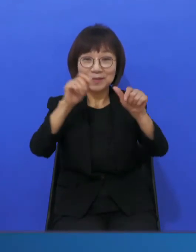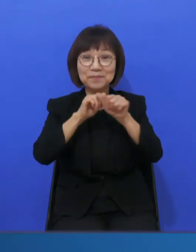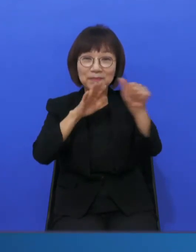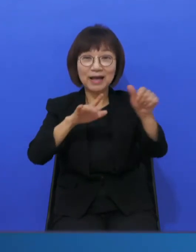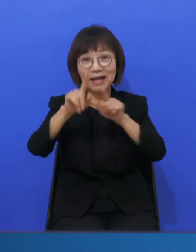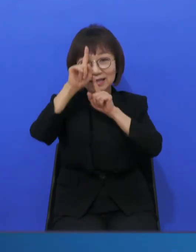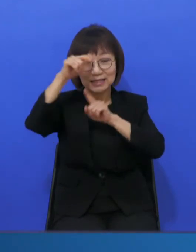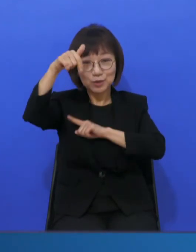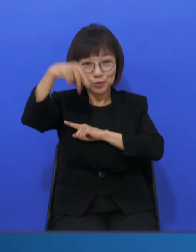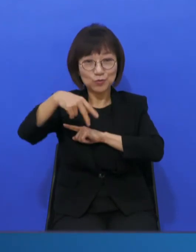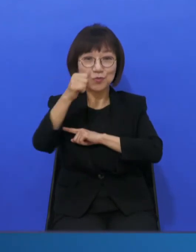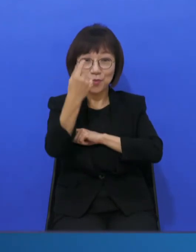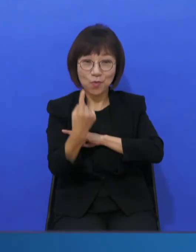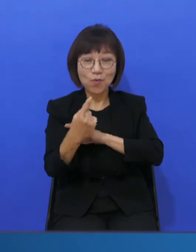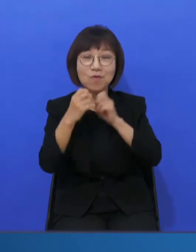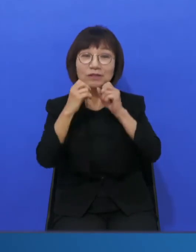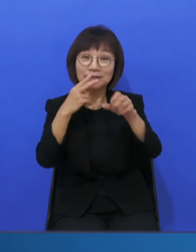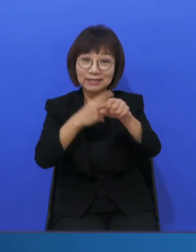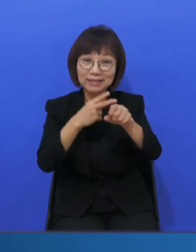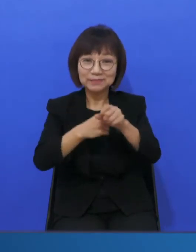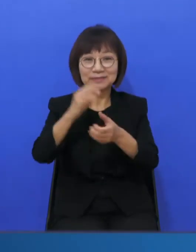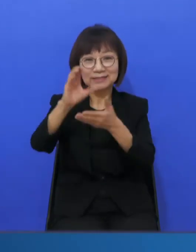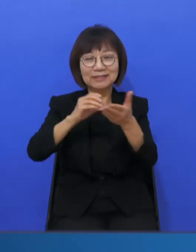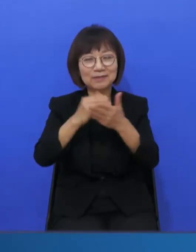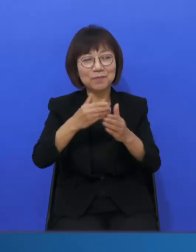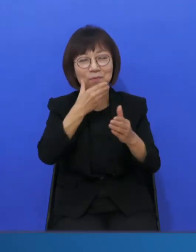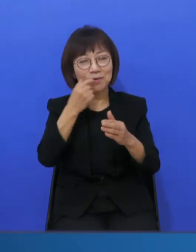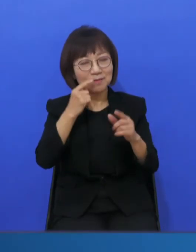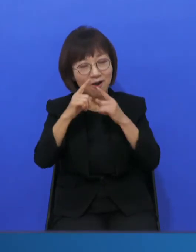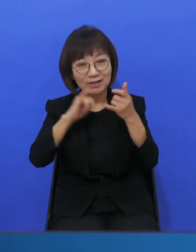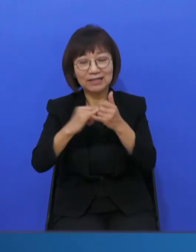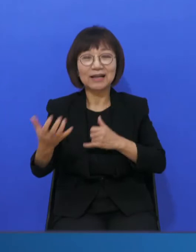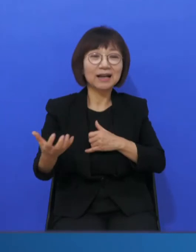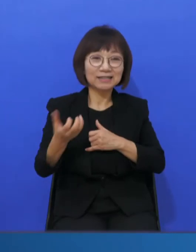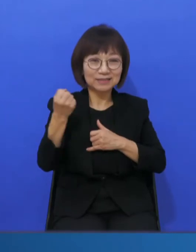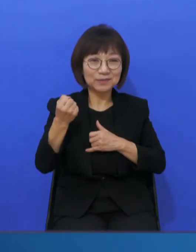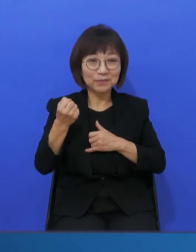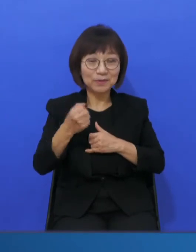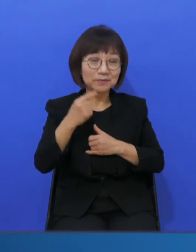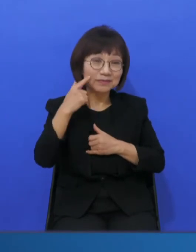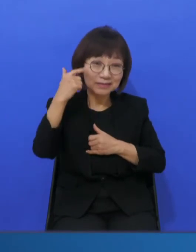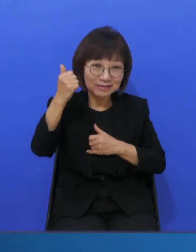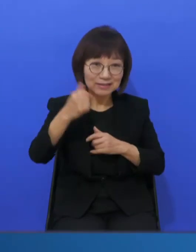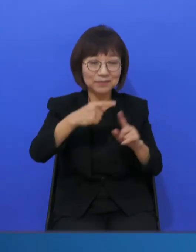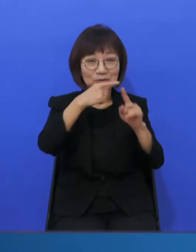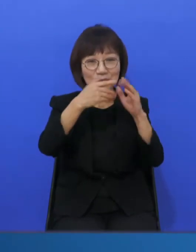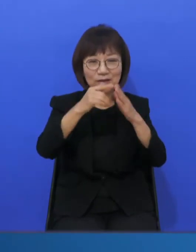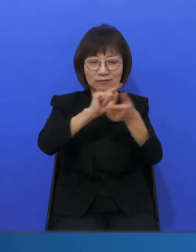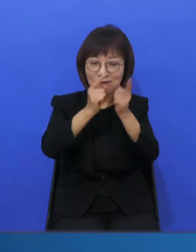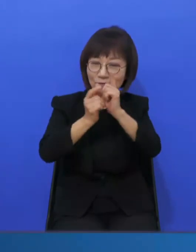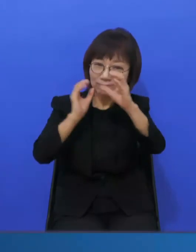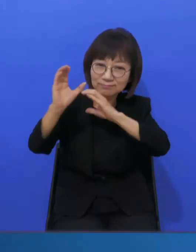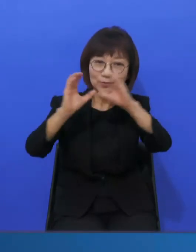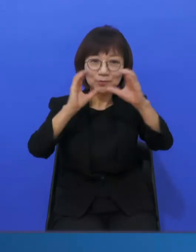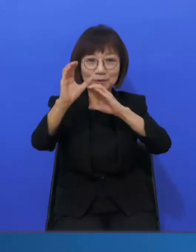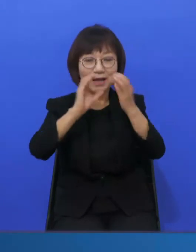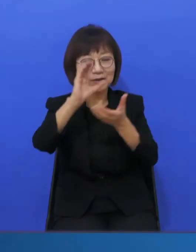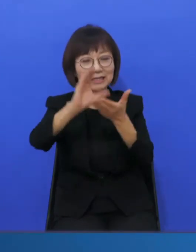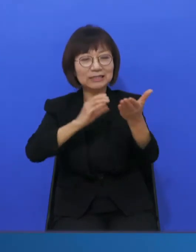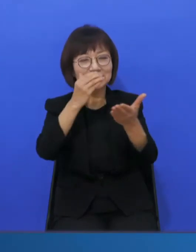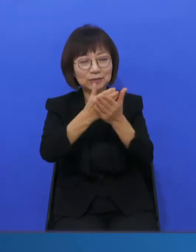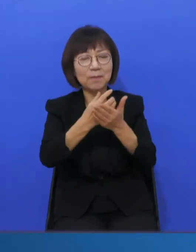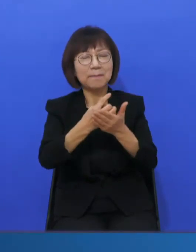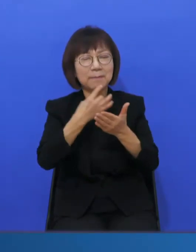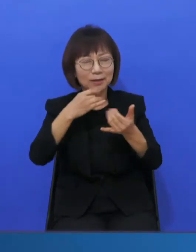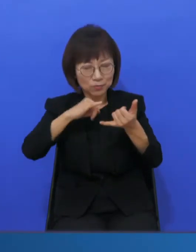파송되신 이규호 선교사님은 그리스도의 복음의 언약을 가지고 현지 목회자, 교회들과 소통하며 그리스도의